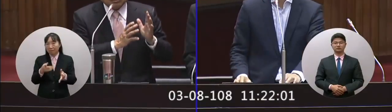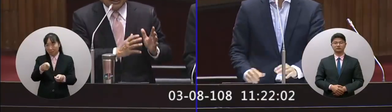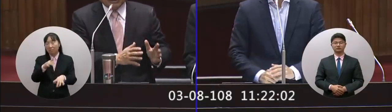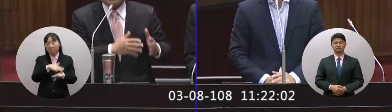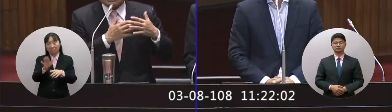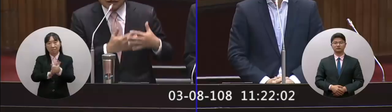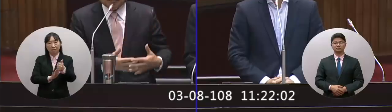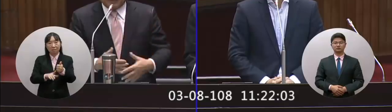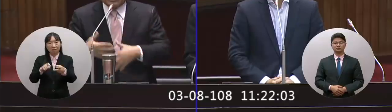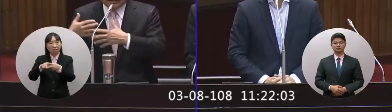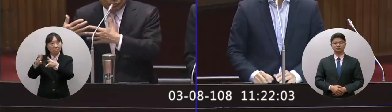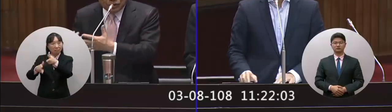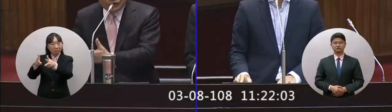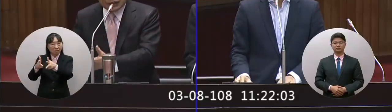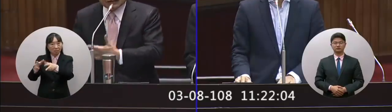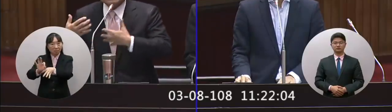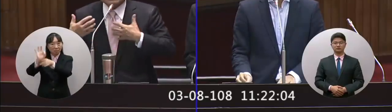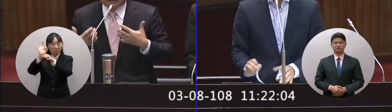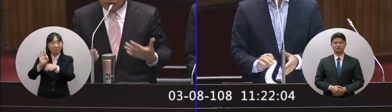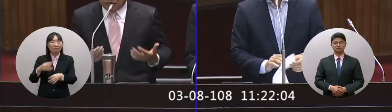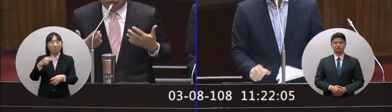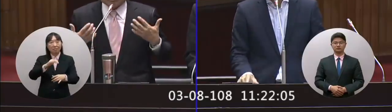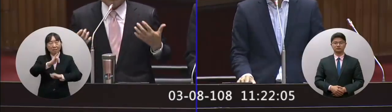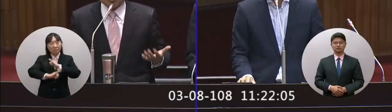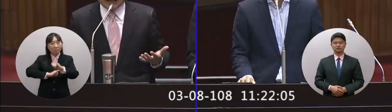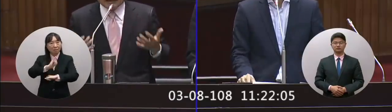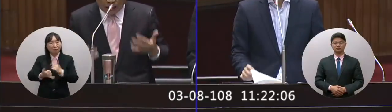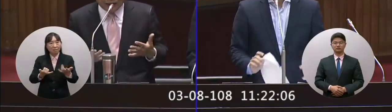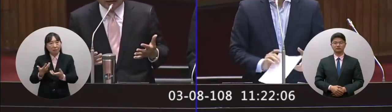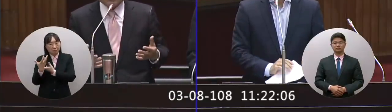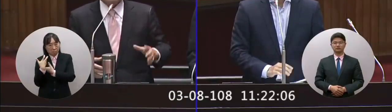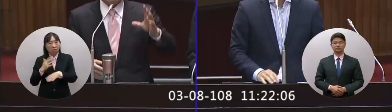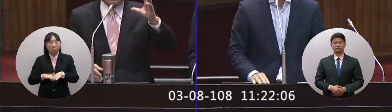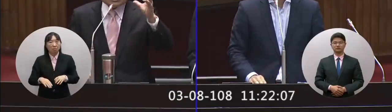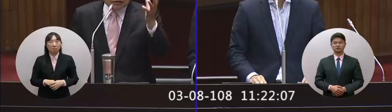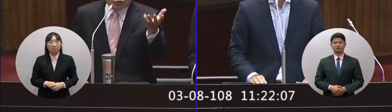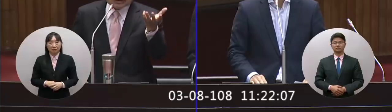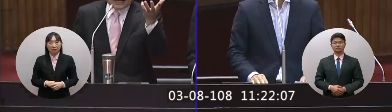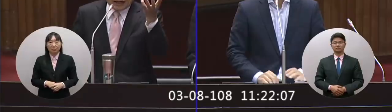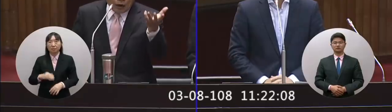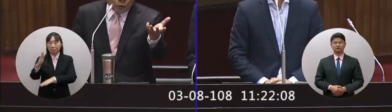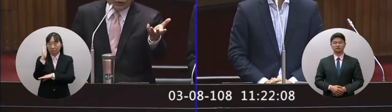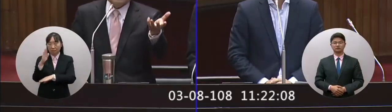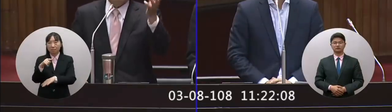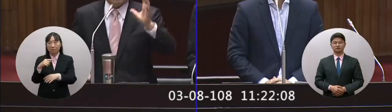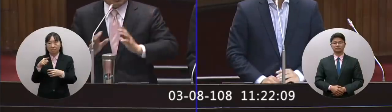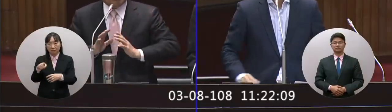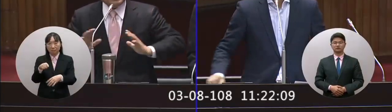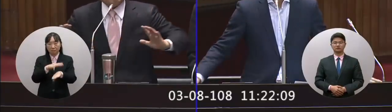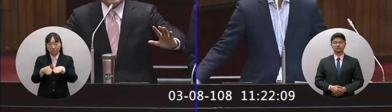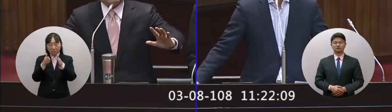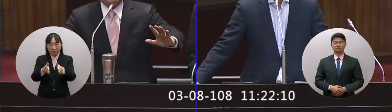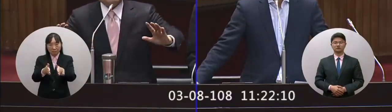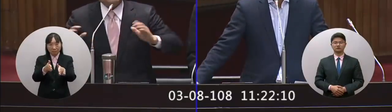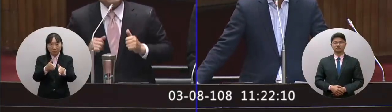响工业的成本及民生的负担等等，所以政府在考虑会